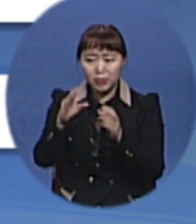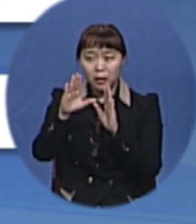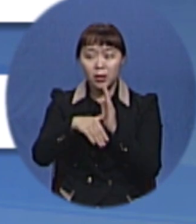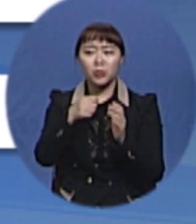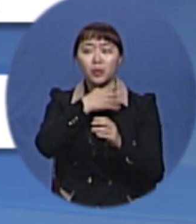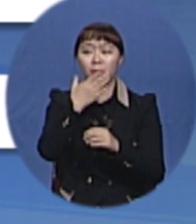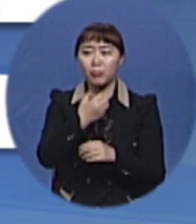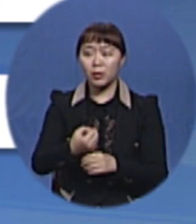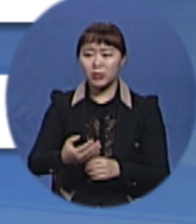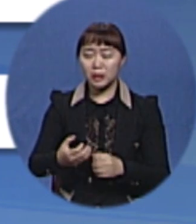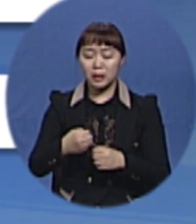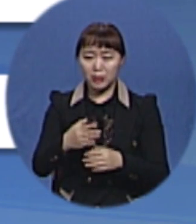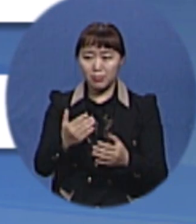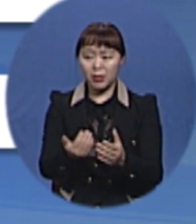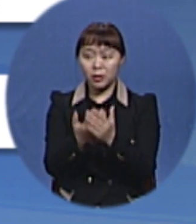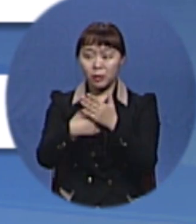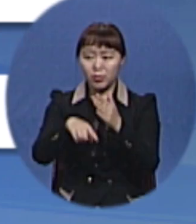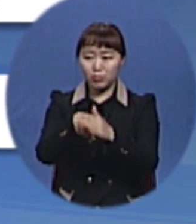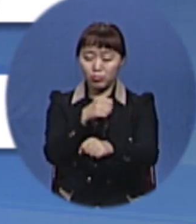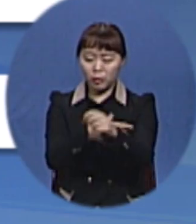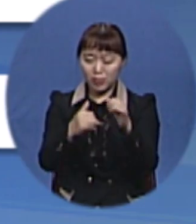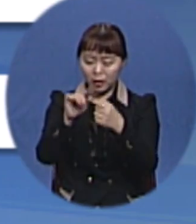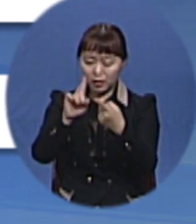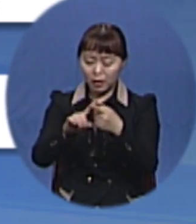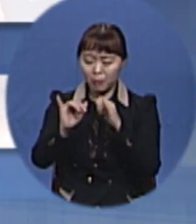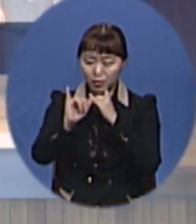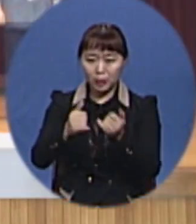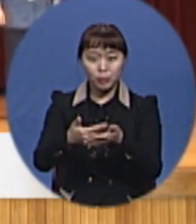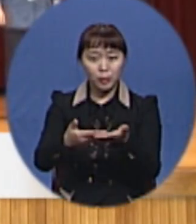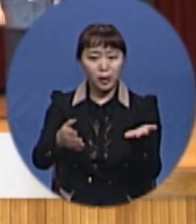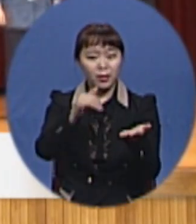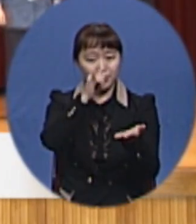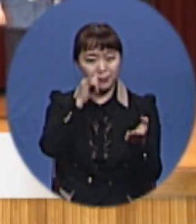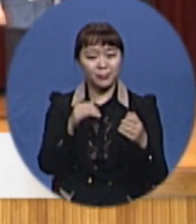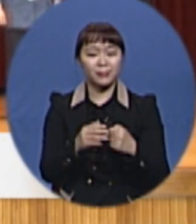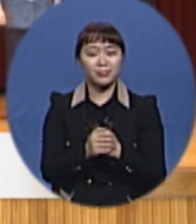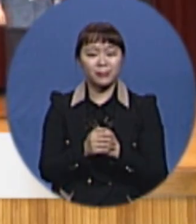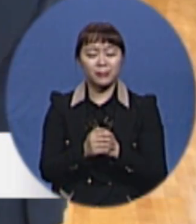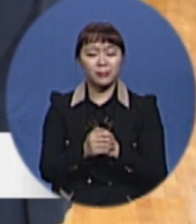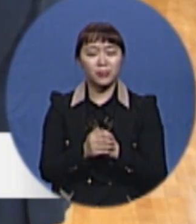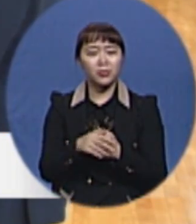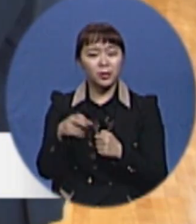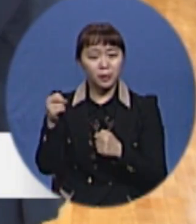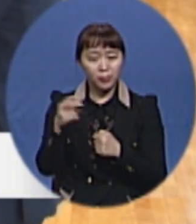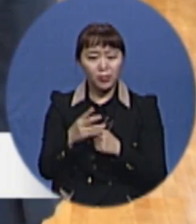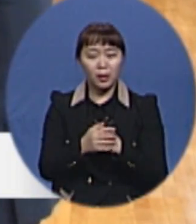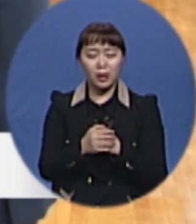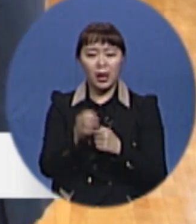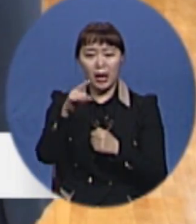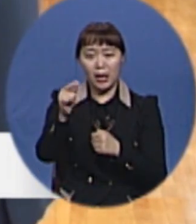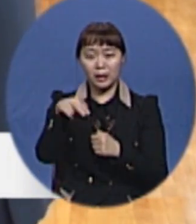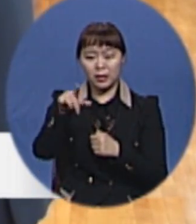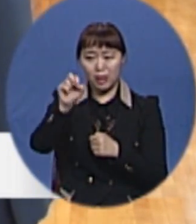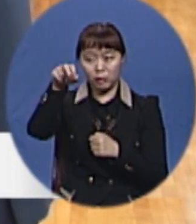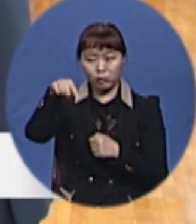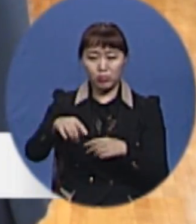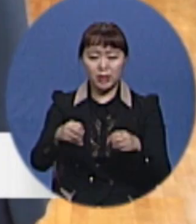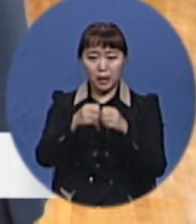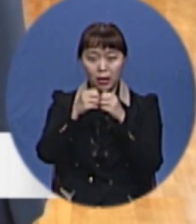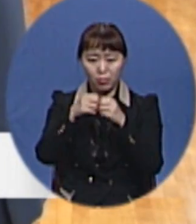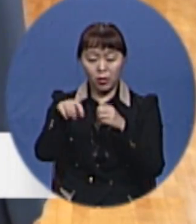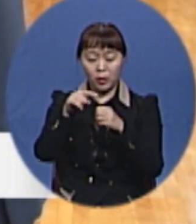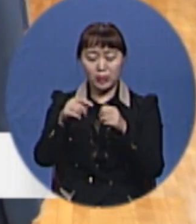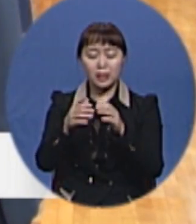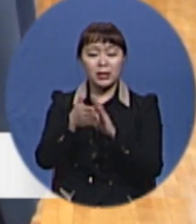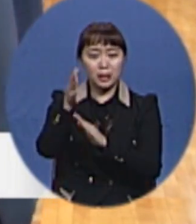기념식에서는 노인복지 증진 등에 기여한 유공자들에 대한 표창장 수여가 있었습니다. 한편 안상수 창원시장은